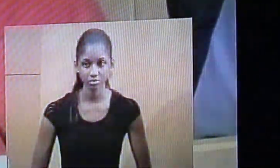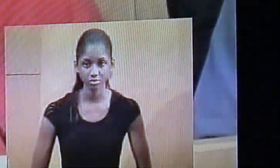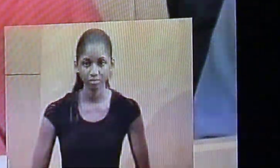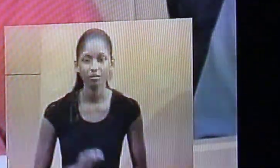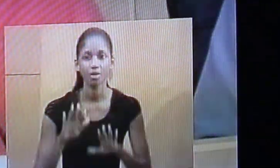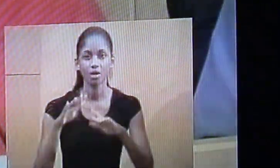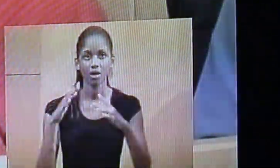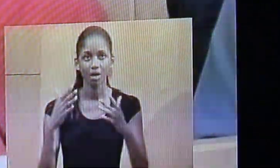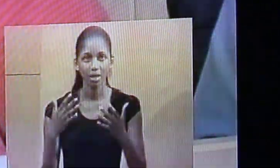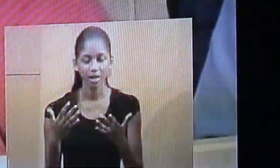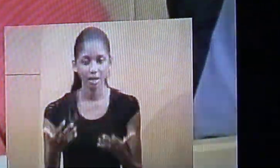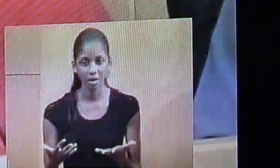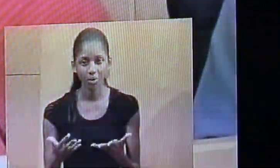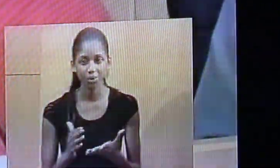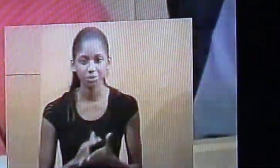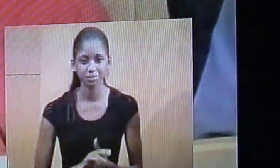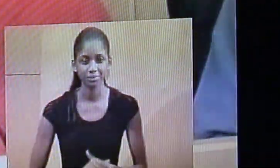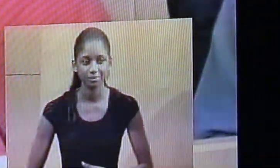Alors,